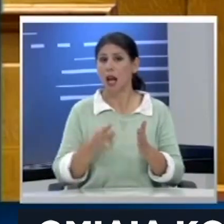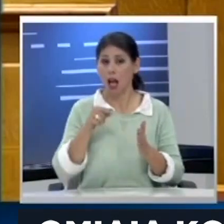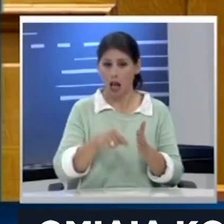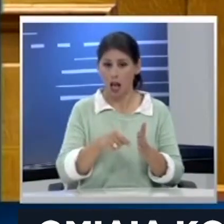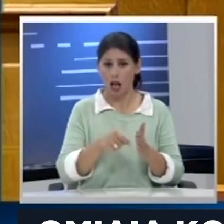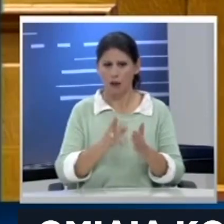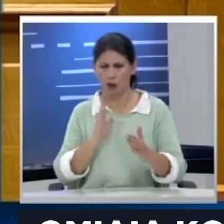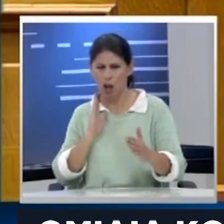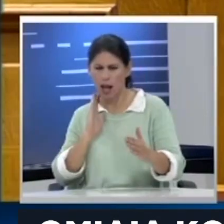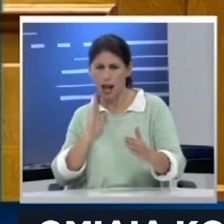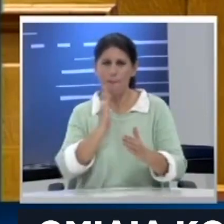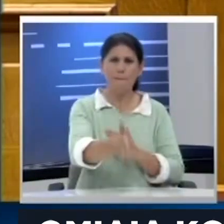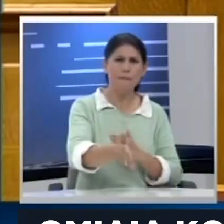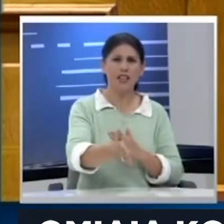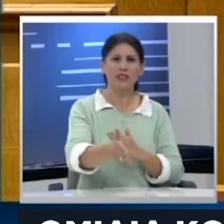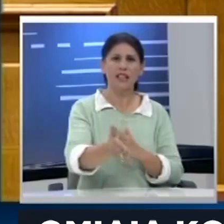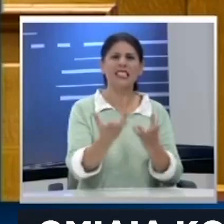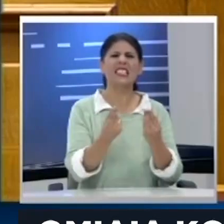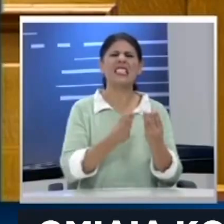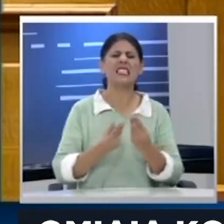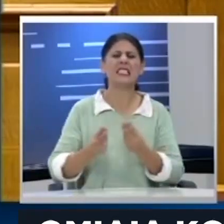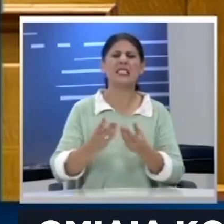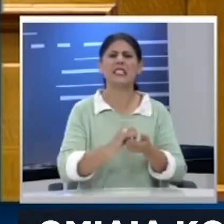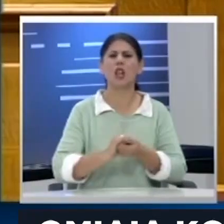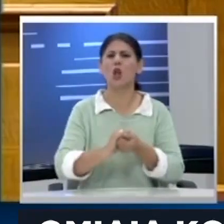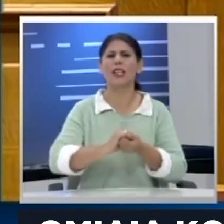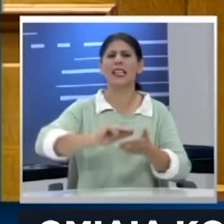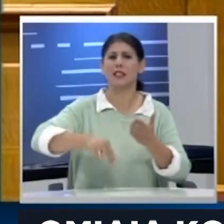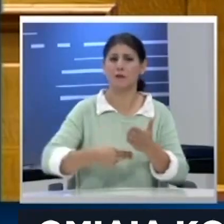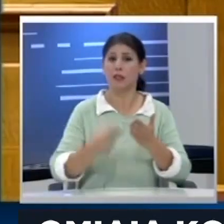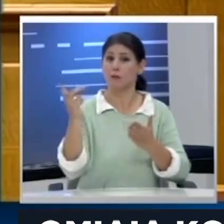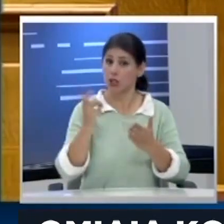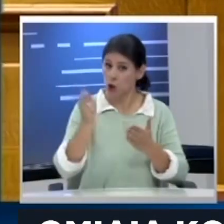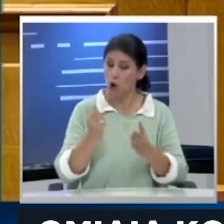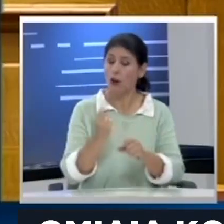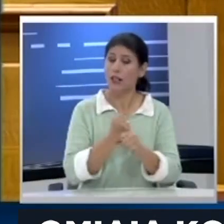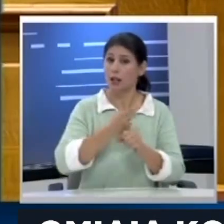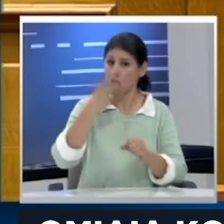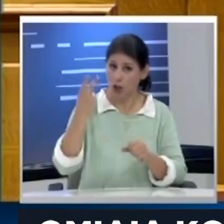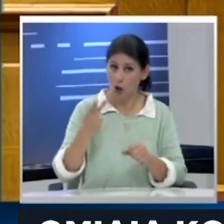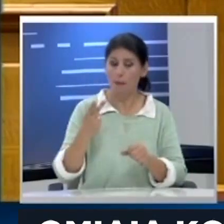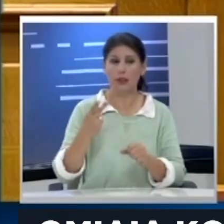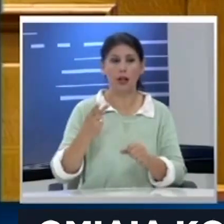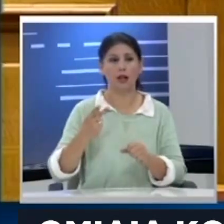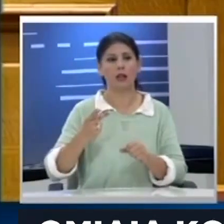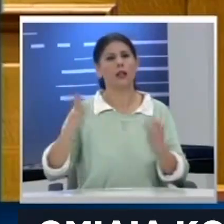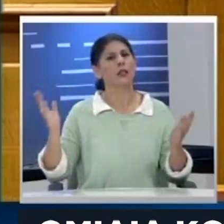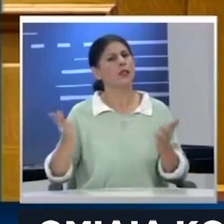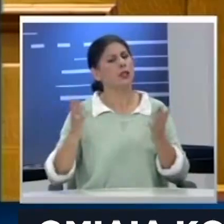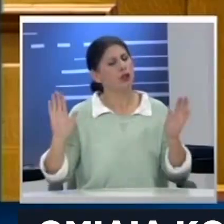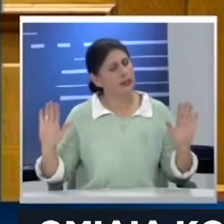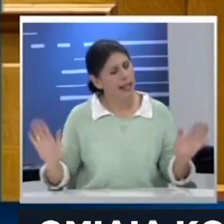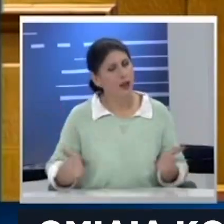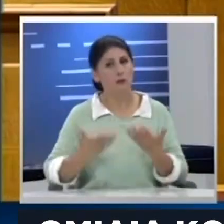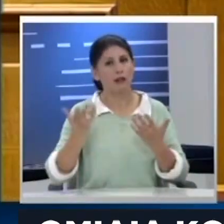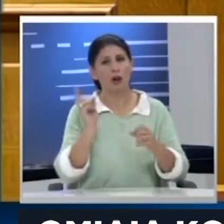ευθεία επίθεση στις συλλογικές συμβάσεις, σε μισθούς, σε εργασιακά δικαιώματα, σε όσα τέλος πάντων